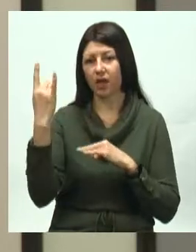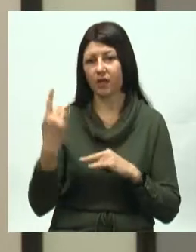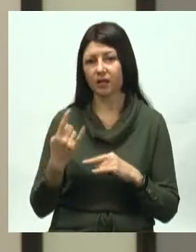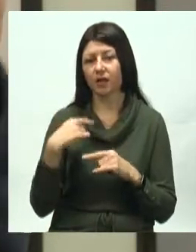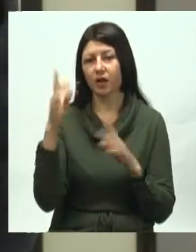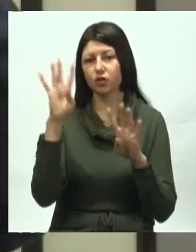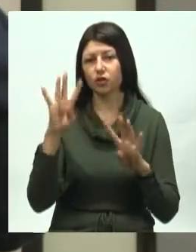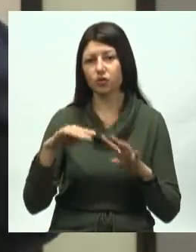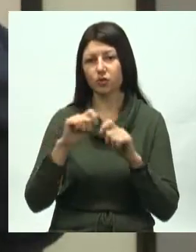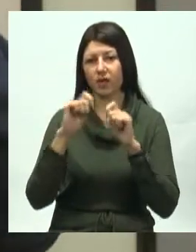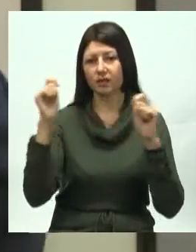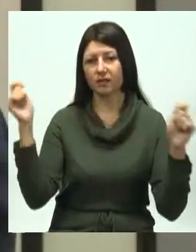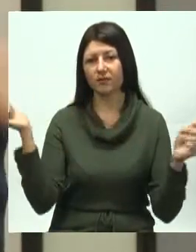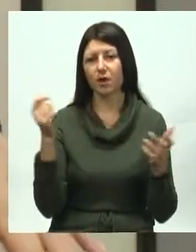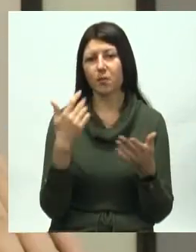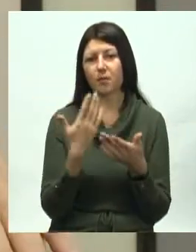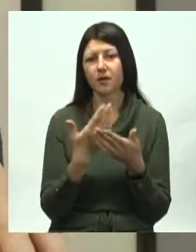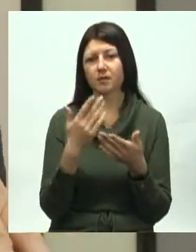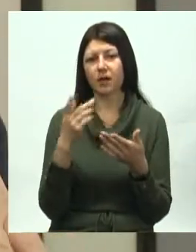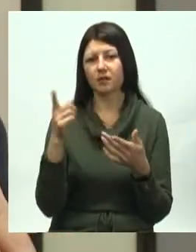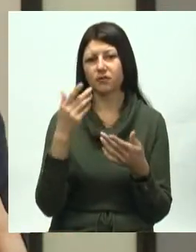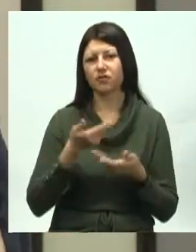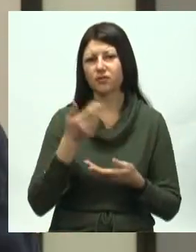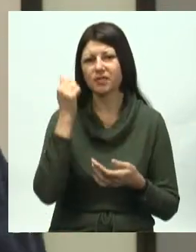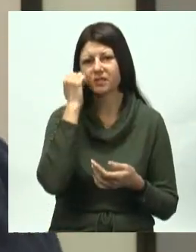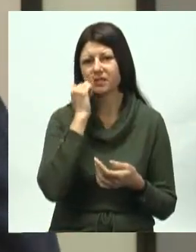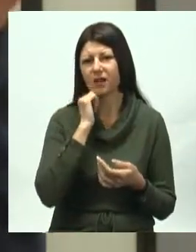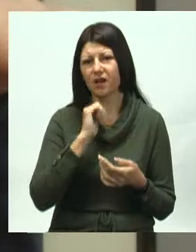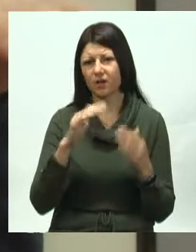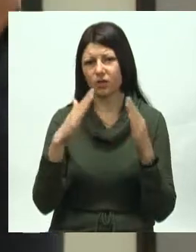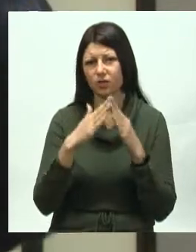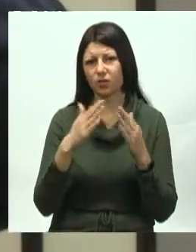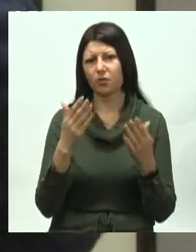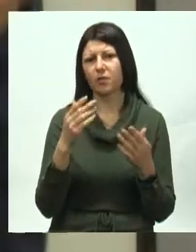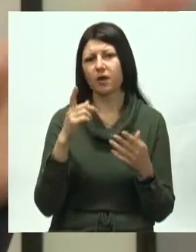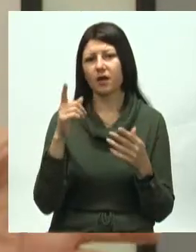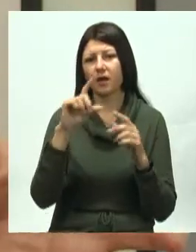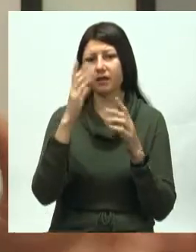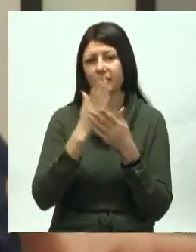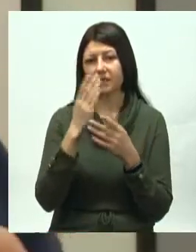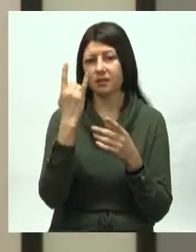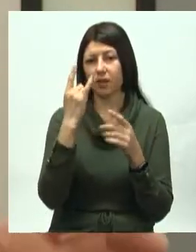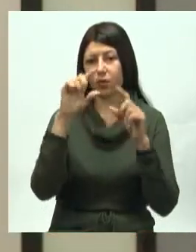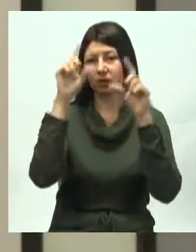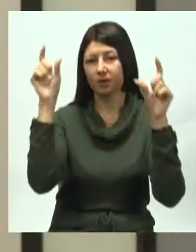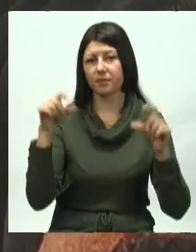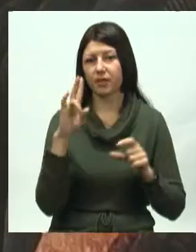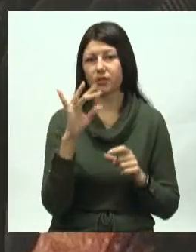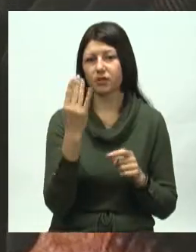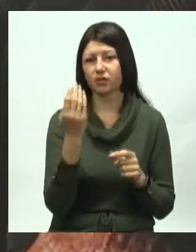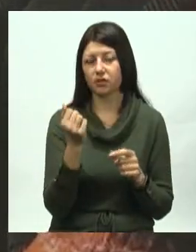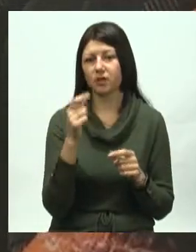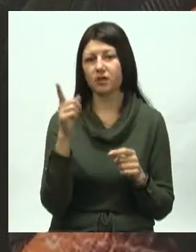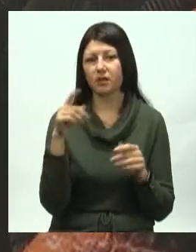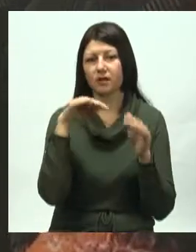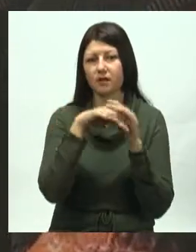шторы, показалось, что она живет в старом домике живет, показалось, что над окнами есть ниша большая. Вот. И в этой нише она хранила календари.